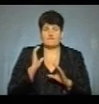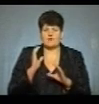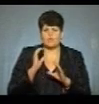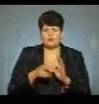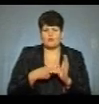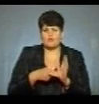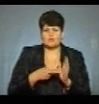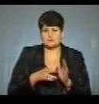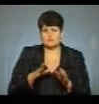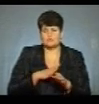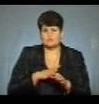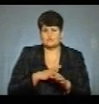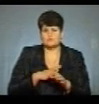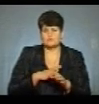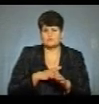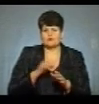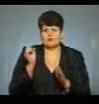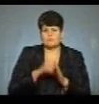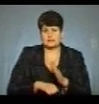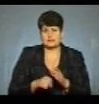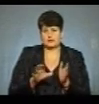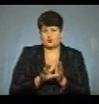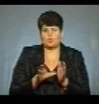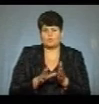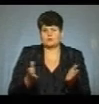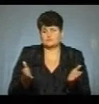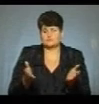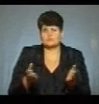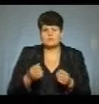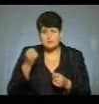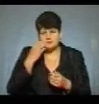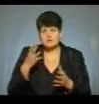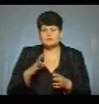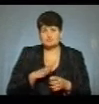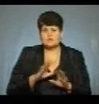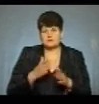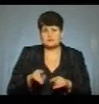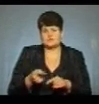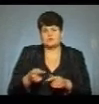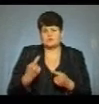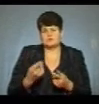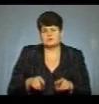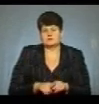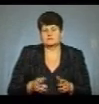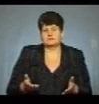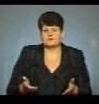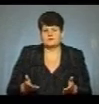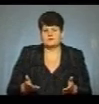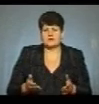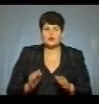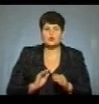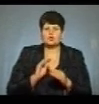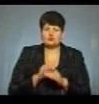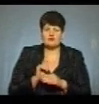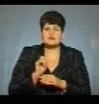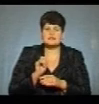і був уражений, вбитий током. Ми пам'ятаємо, що такі випадки були і на Тернопільщині. Тобто додаткові заняття